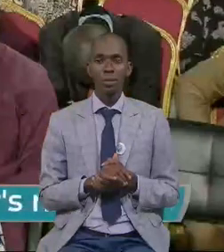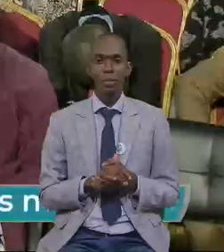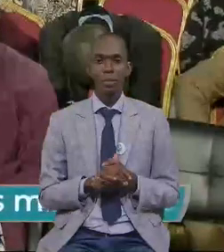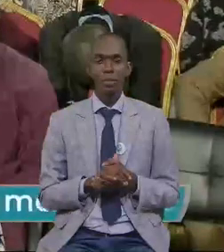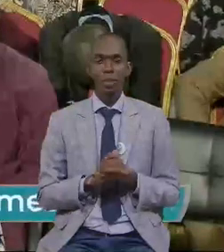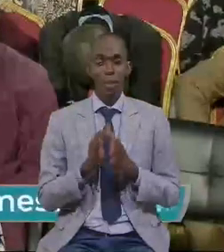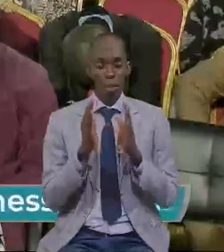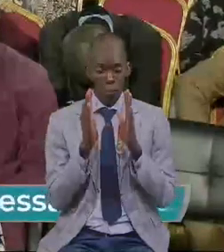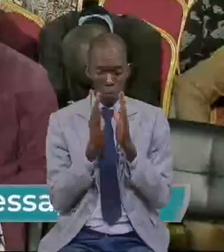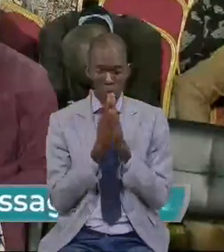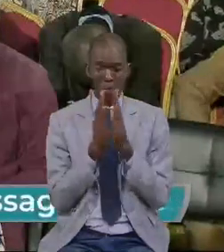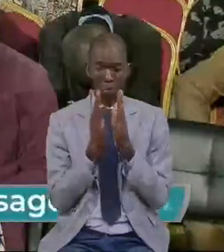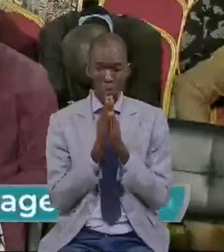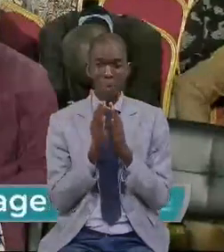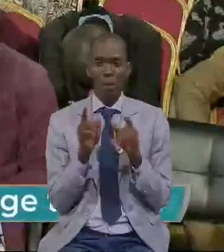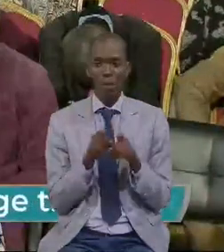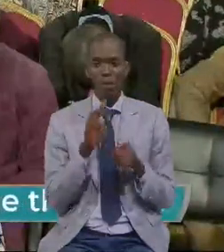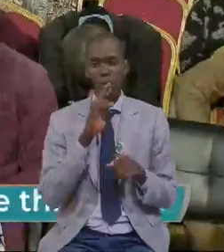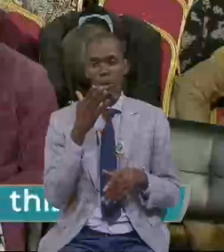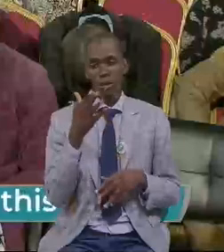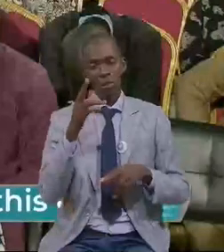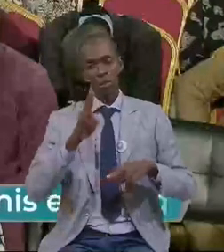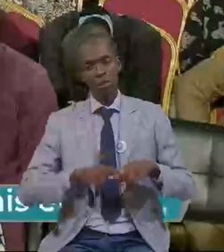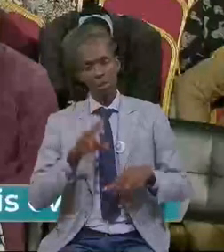Priez, faites cette prière